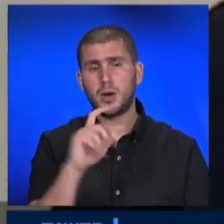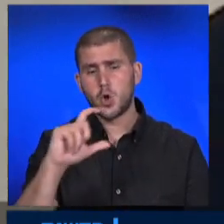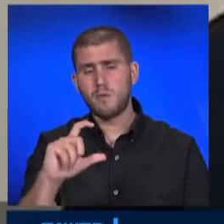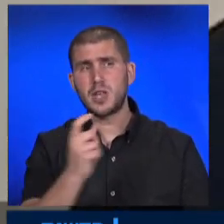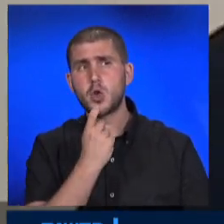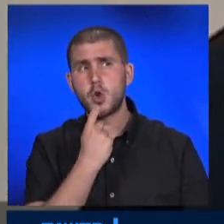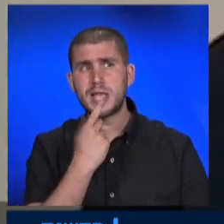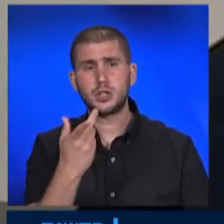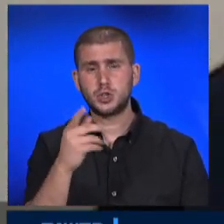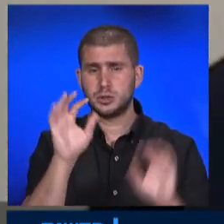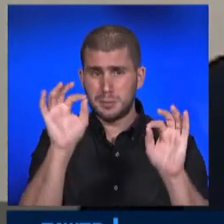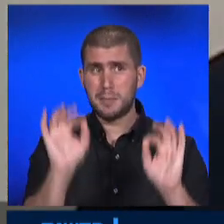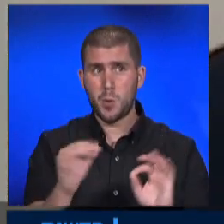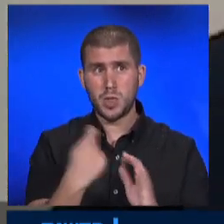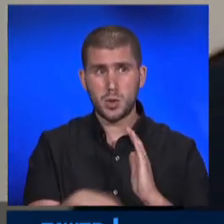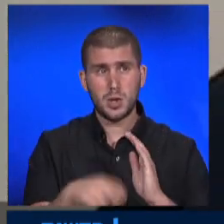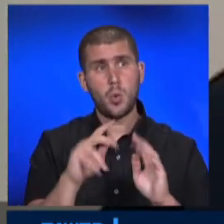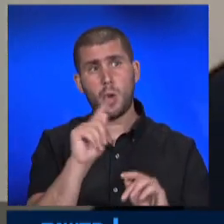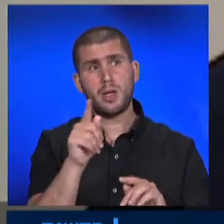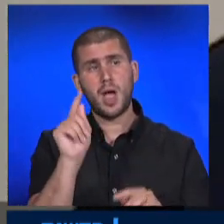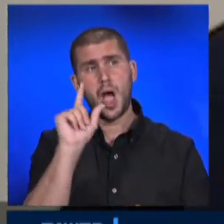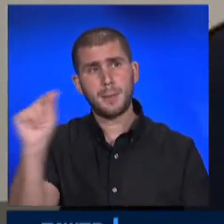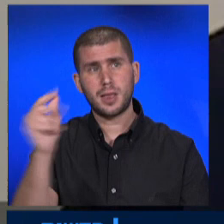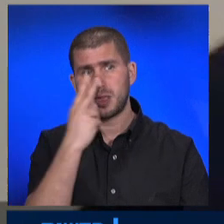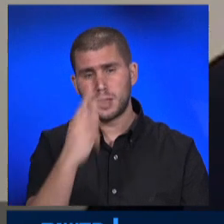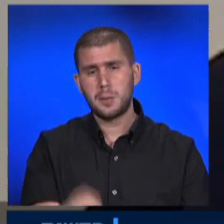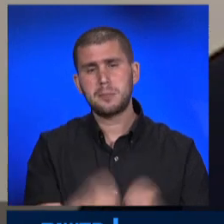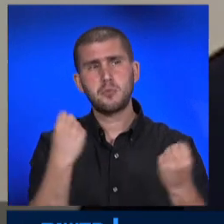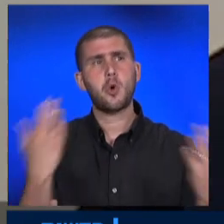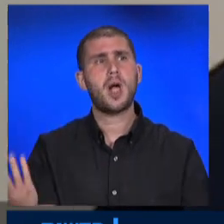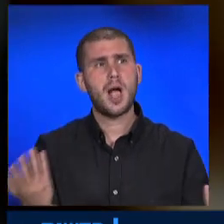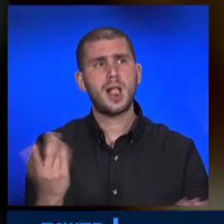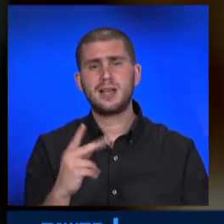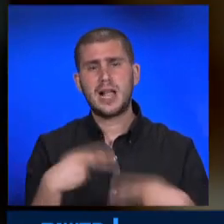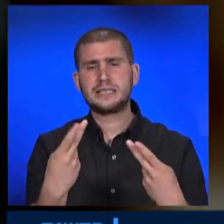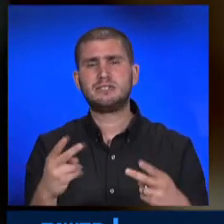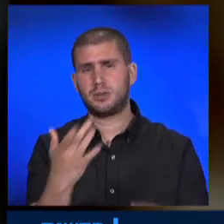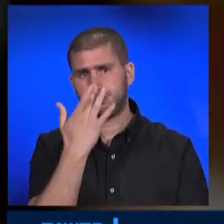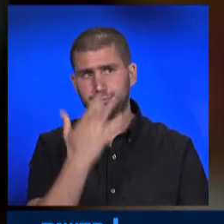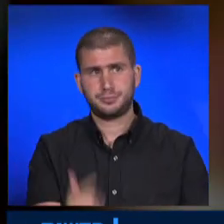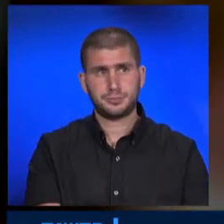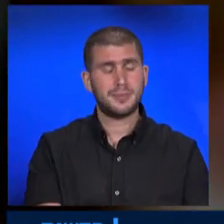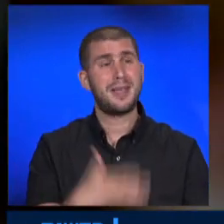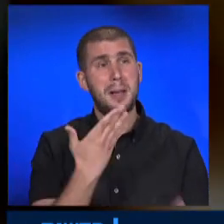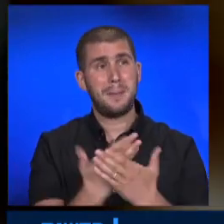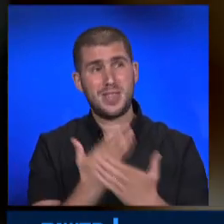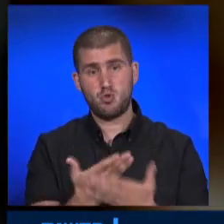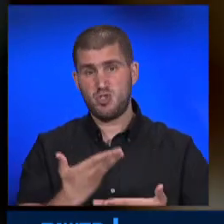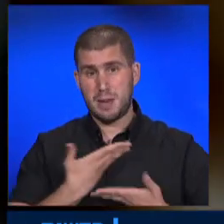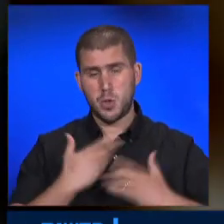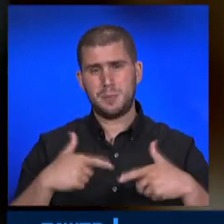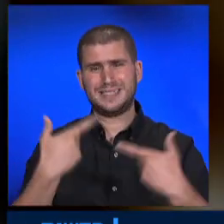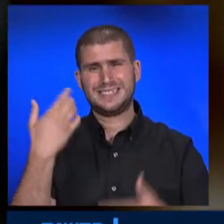קוטג' במקולת, יכול להיות שאתה תבוא הביתה ואתה תראה שהיא פגעה תוקף וגם לא תוכל להחזיר. בתיעוד שהגיע לידינו משיחת